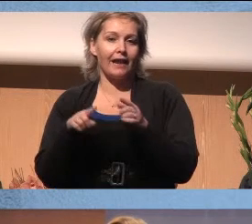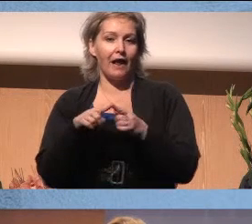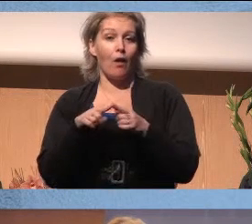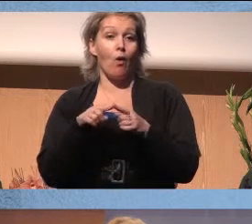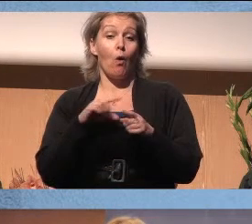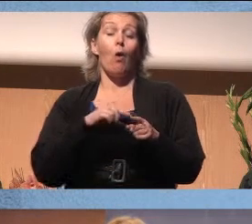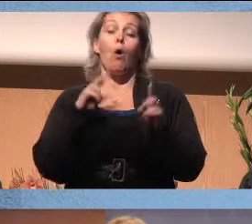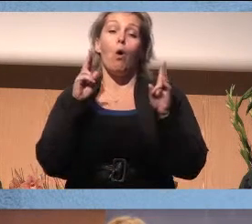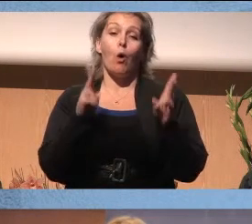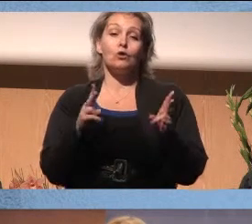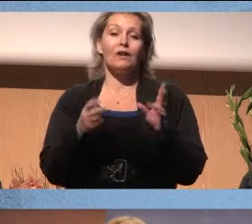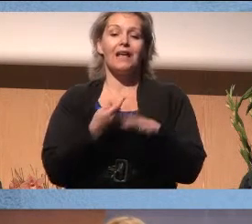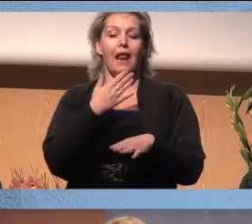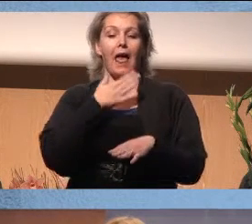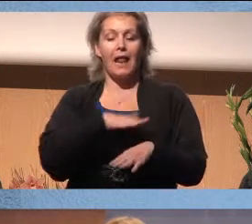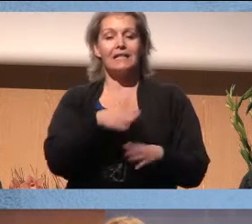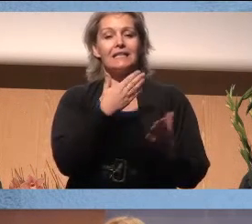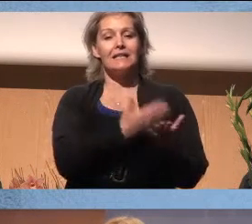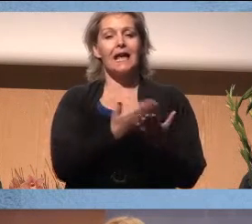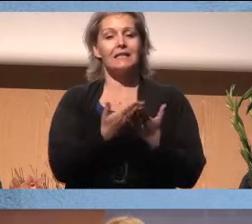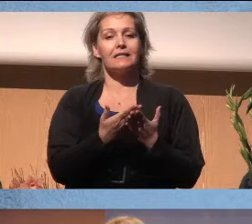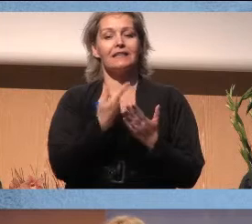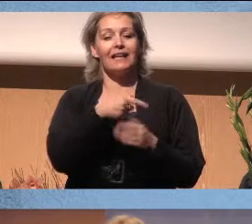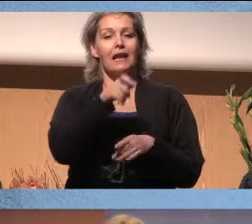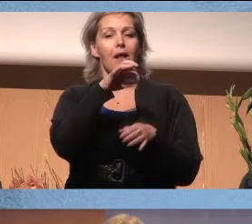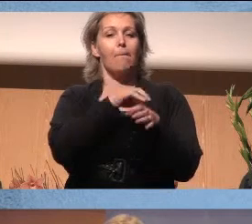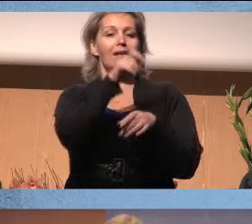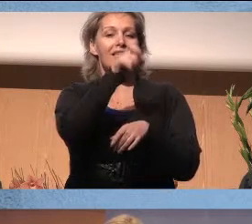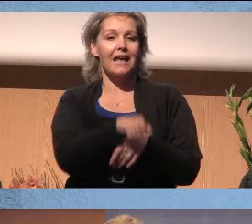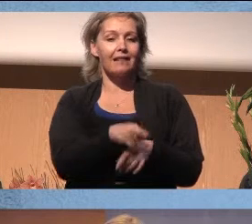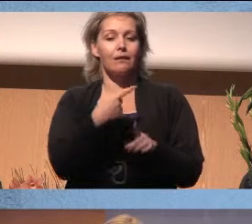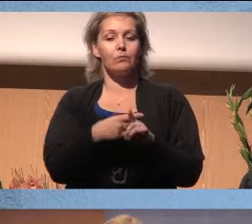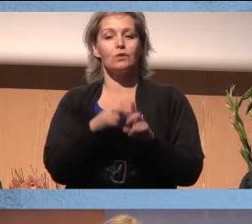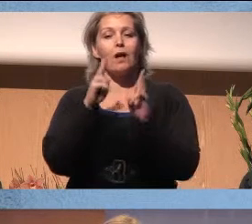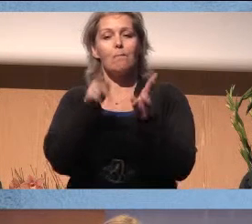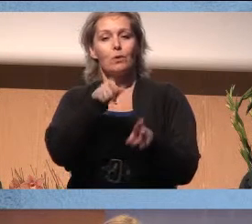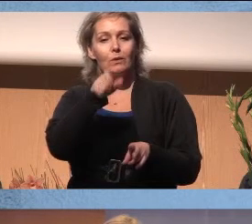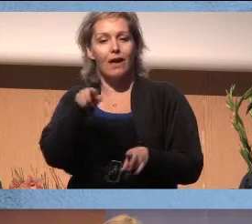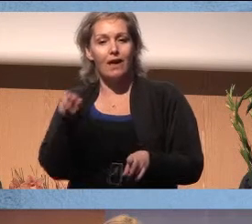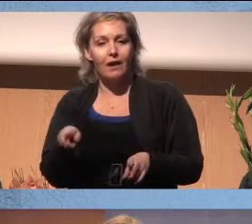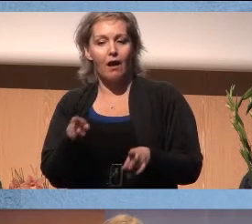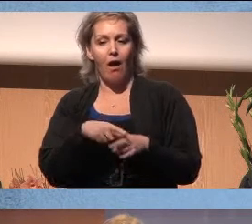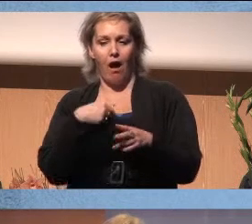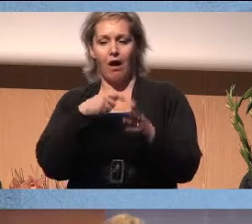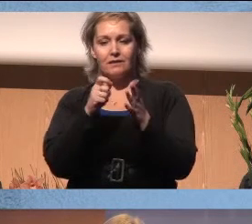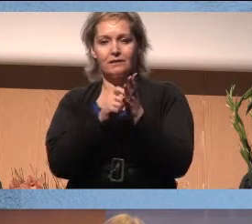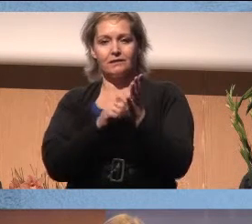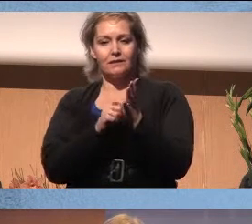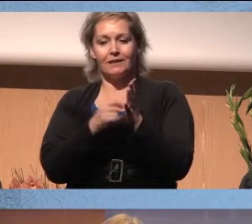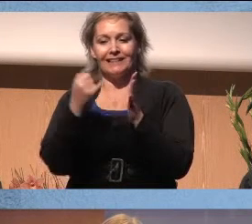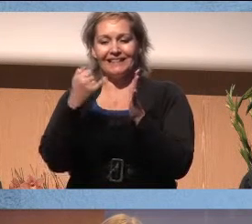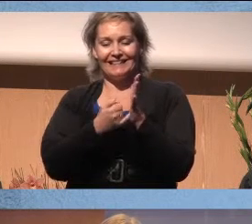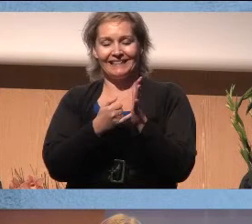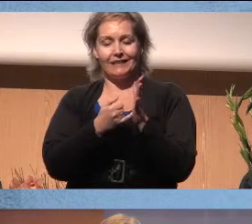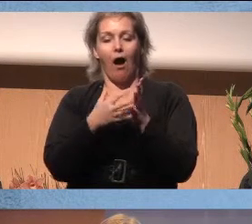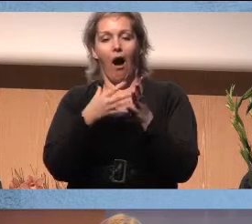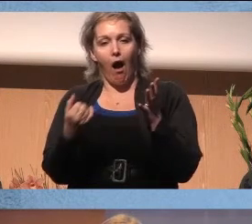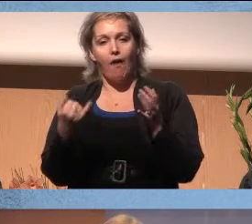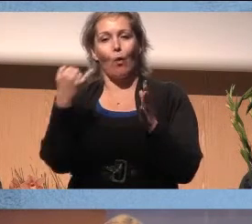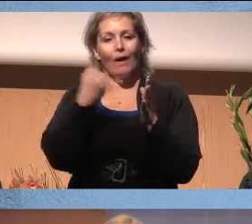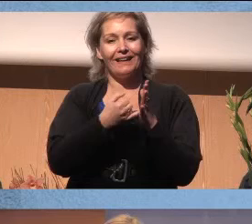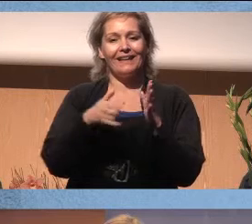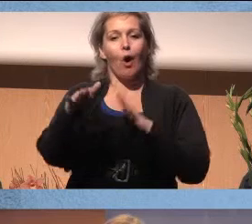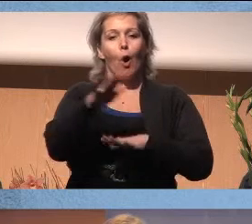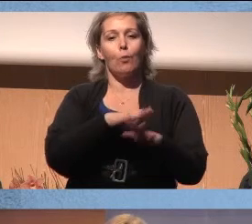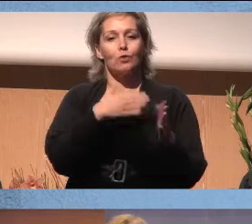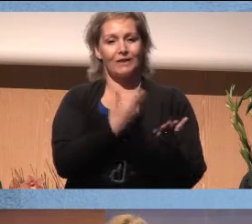når det ikke minst gjelder helsetjenesten til pasienter og brukere, og jeg har skrevet av og i omsorgstjenestene.